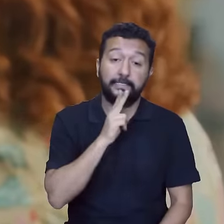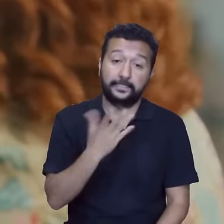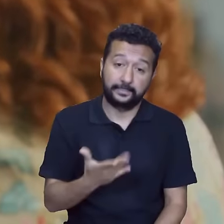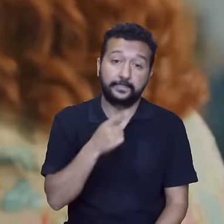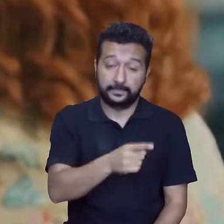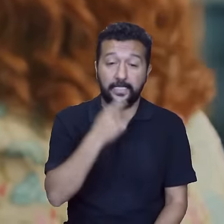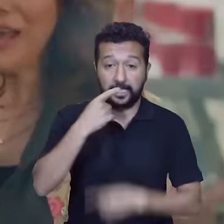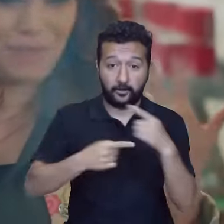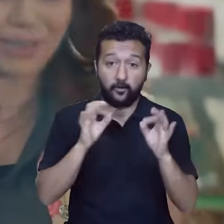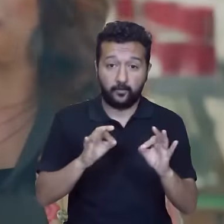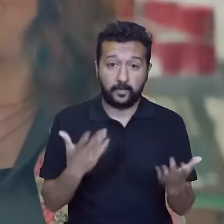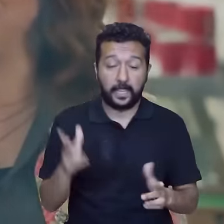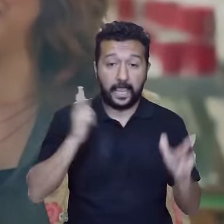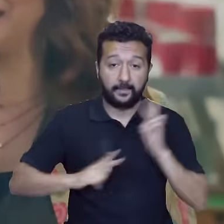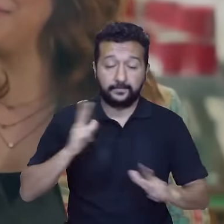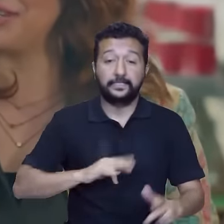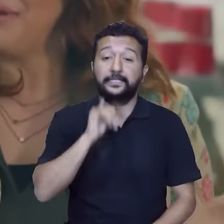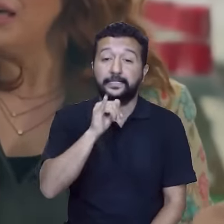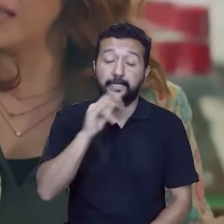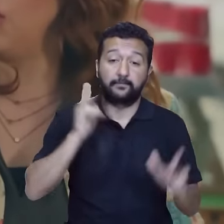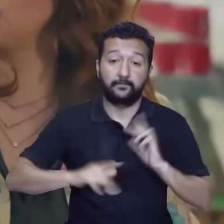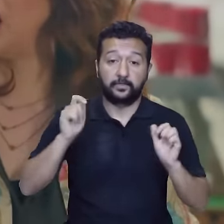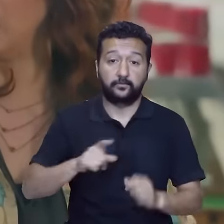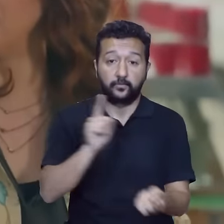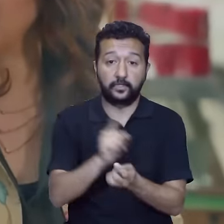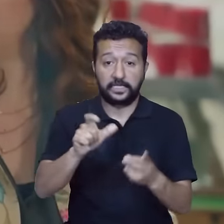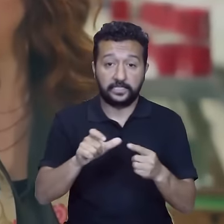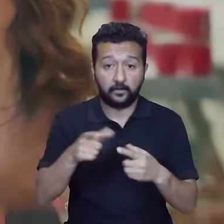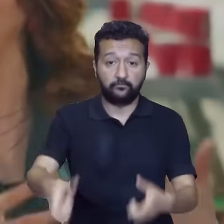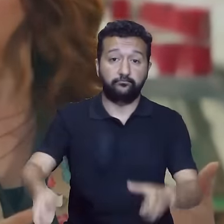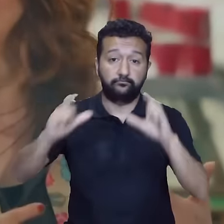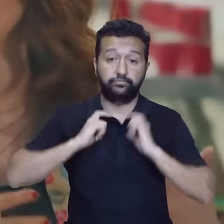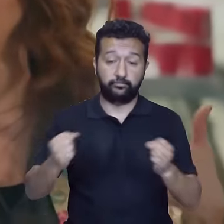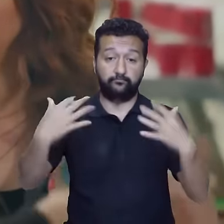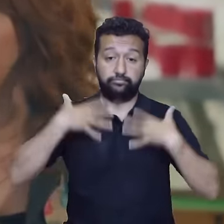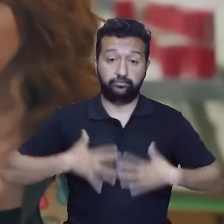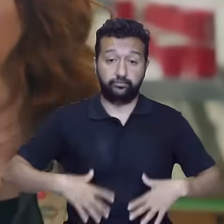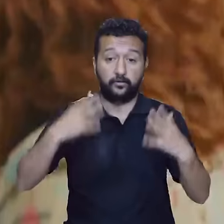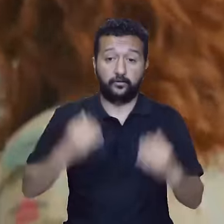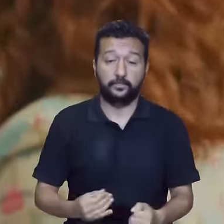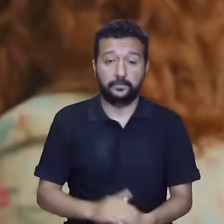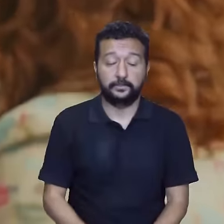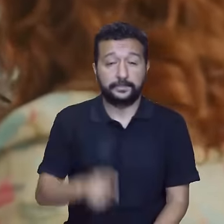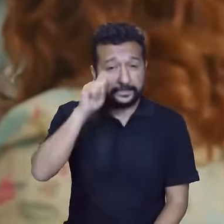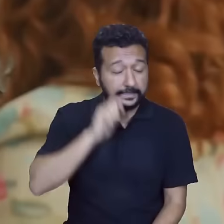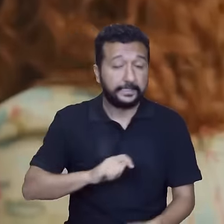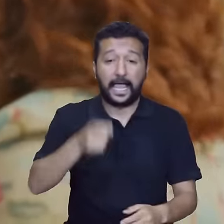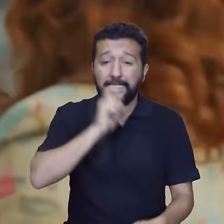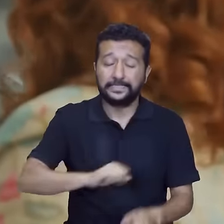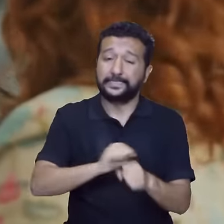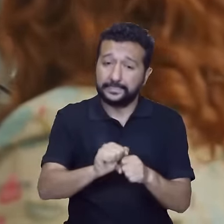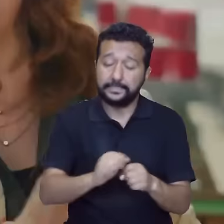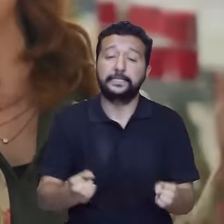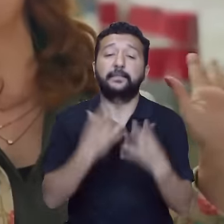hani yıl dönümü ya. Bir krem bir elbise giymişim. Sen o şalgam masadan böyle pat diye üstüme devrin. Ay ne çamaşır suları